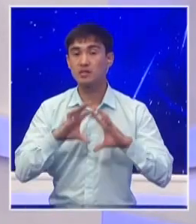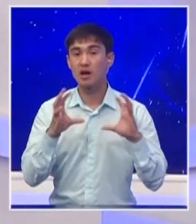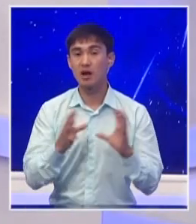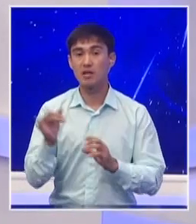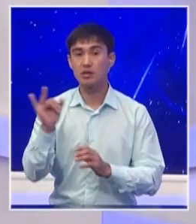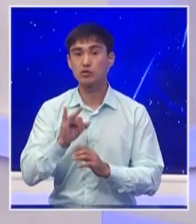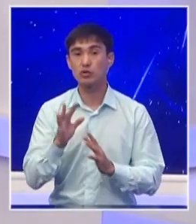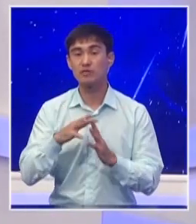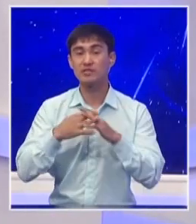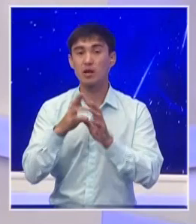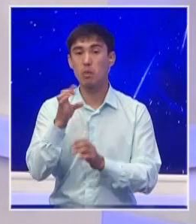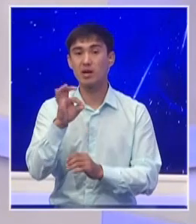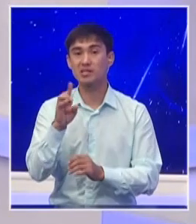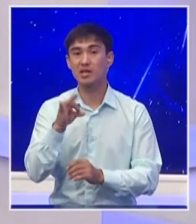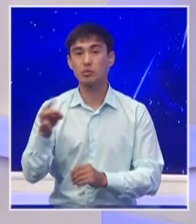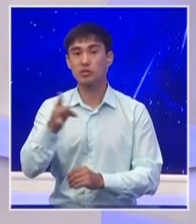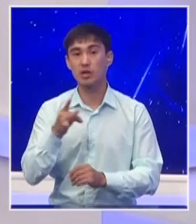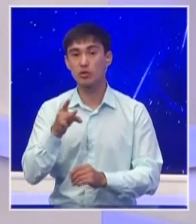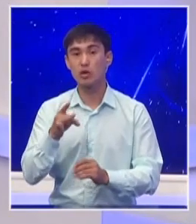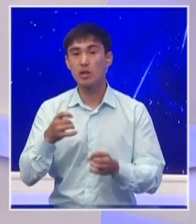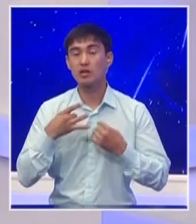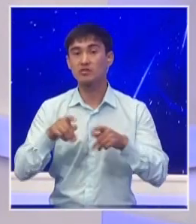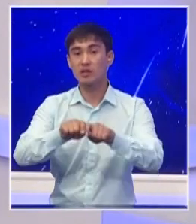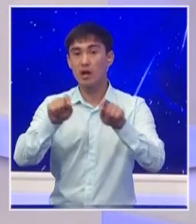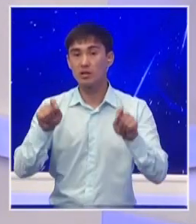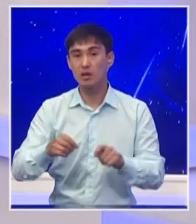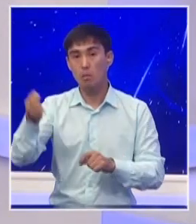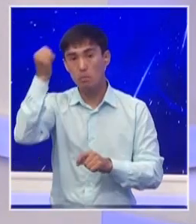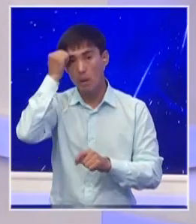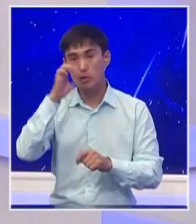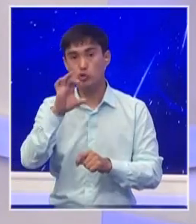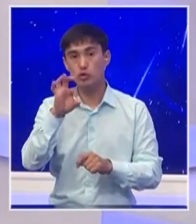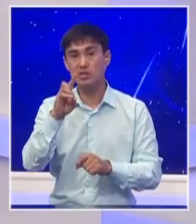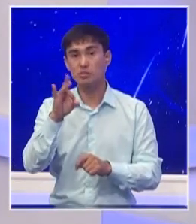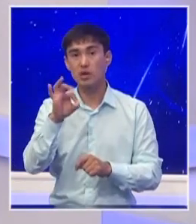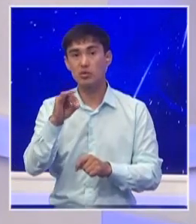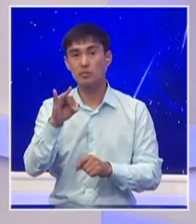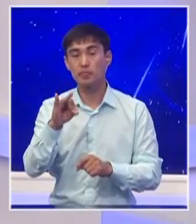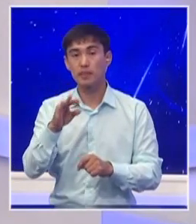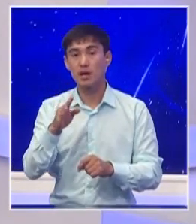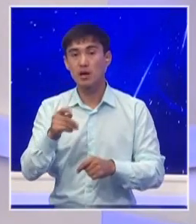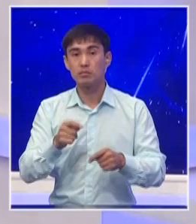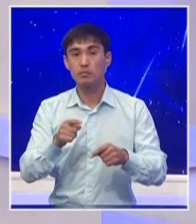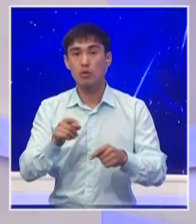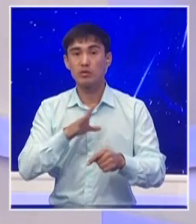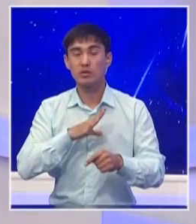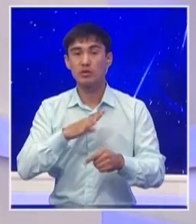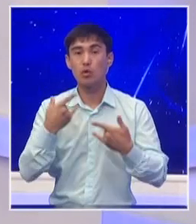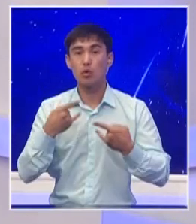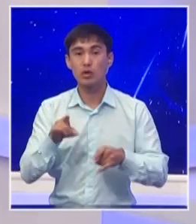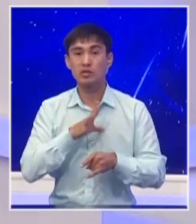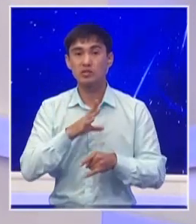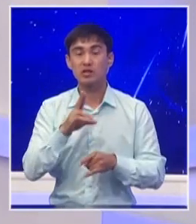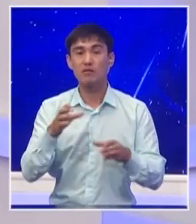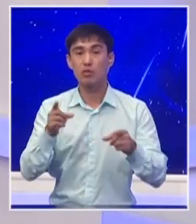Сохраняя историю, в селе Байгазы Кербласского района торжественно открыли памятник Султану Смаилы. Предводитель рода Канлы жил в этих